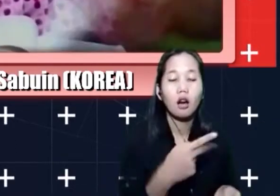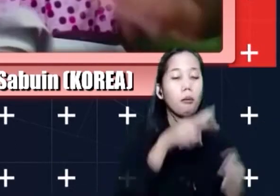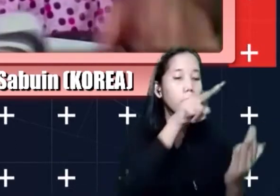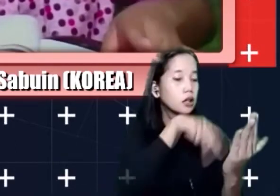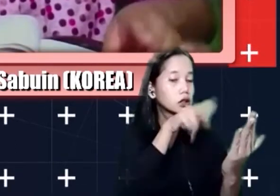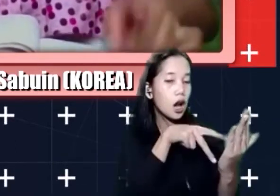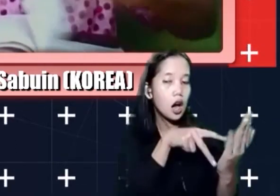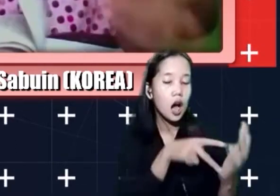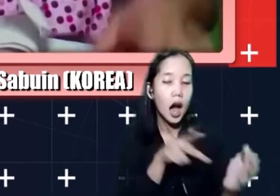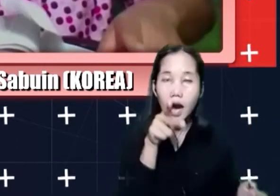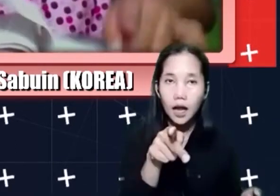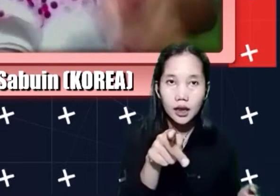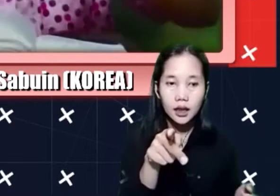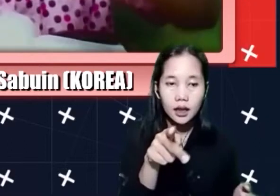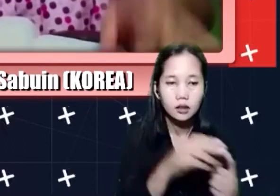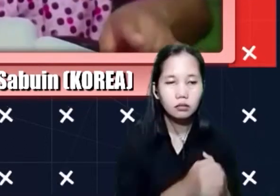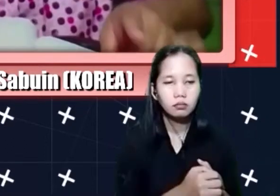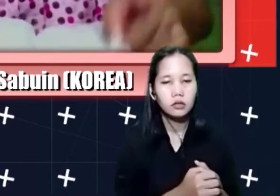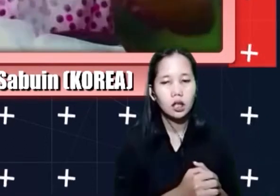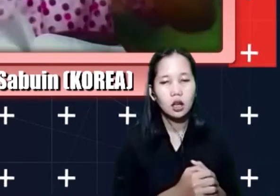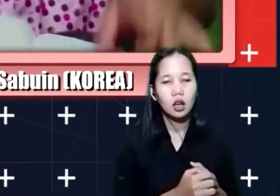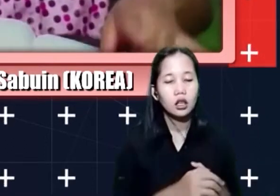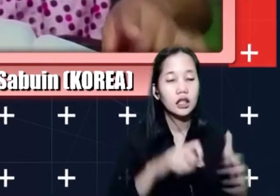Oke, saya harus buka dulu.